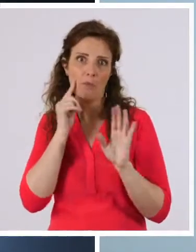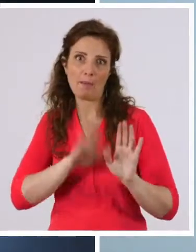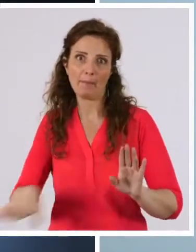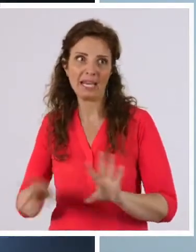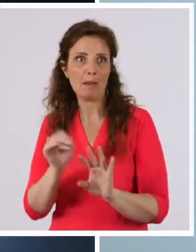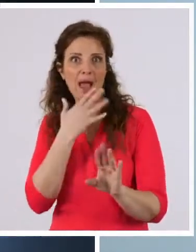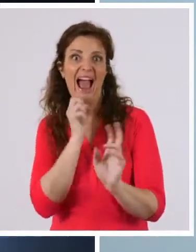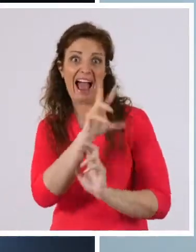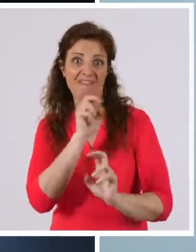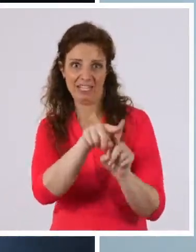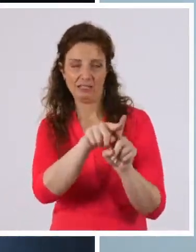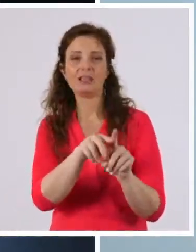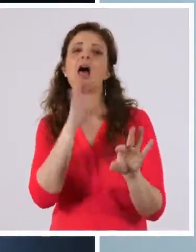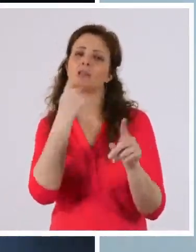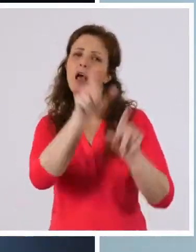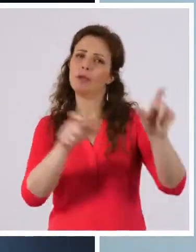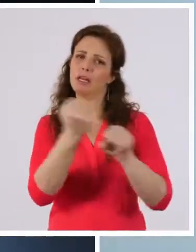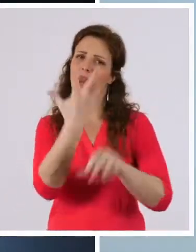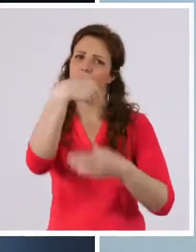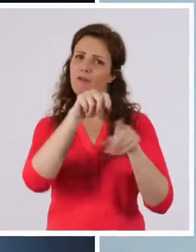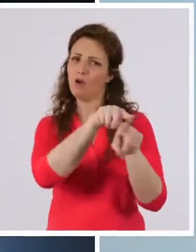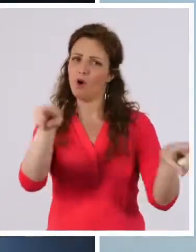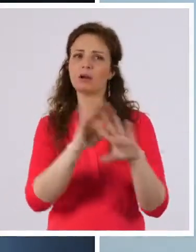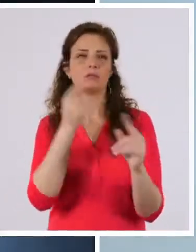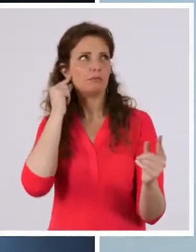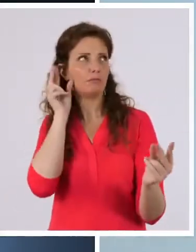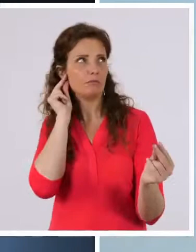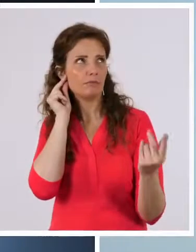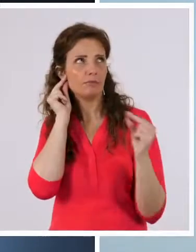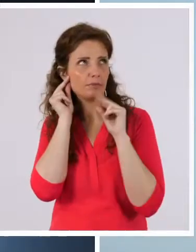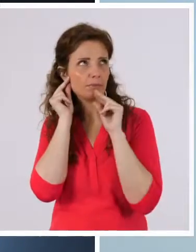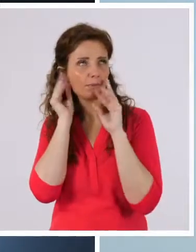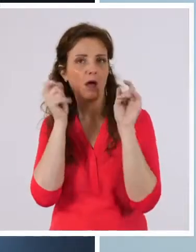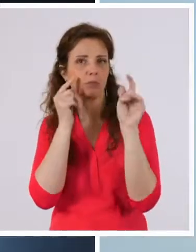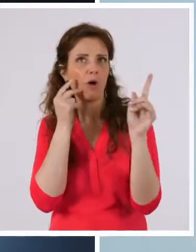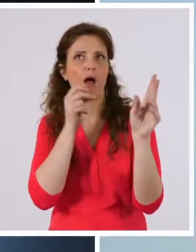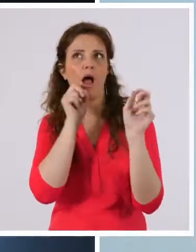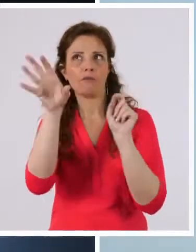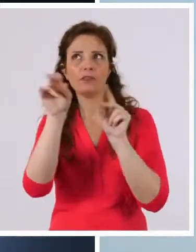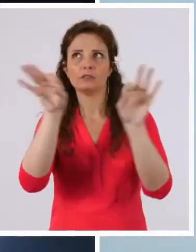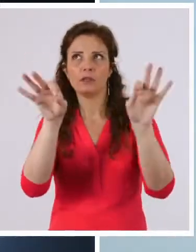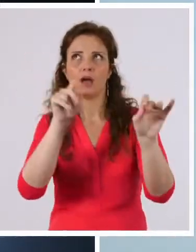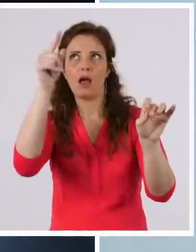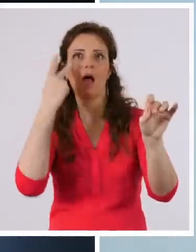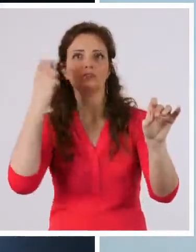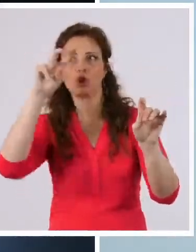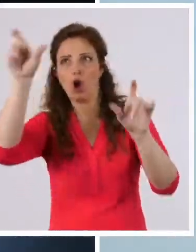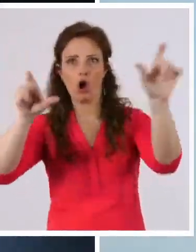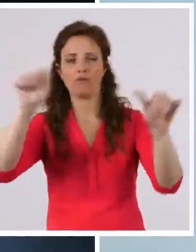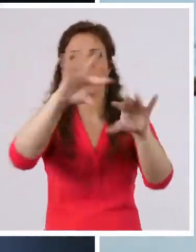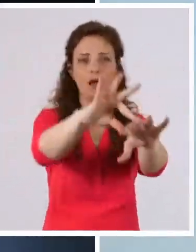i bambini. Con l'ausilio delle radio ricetrasmittenti, l'equipaggio potrà più facilmente organizzare e coordinare le